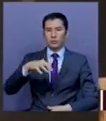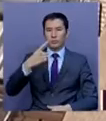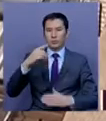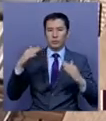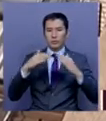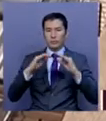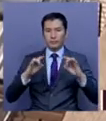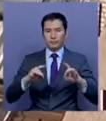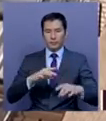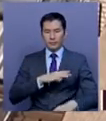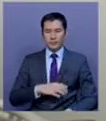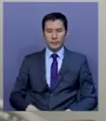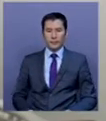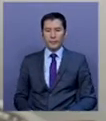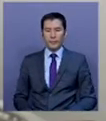пікір білдірді.